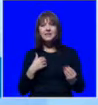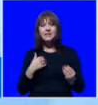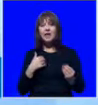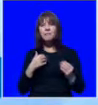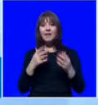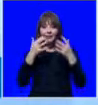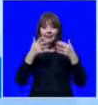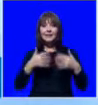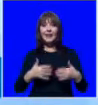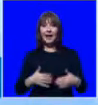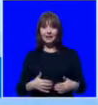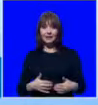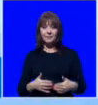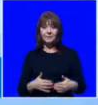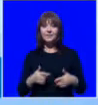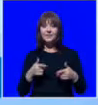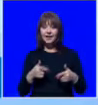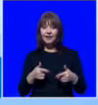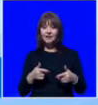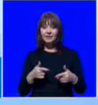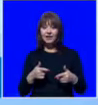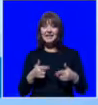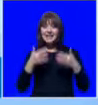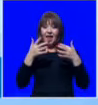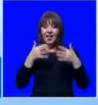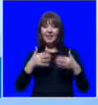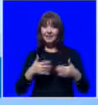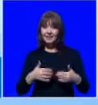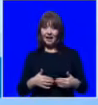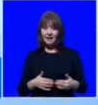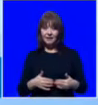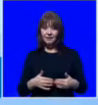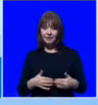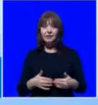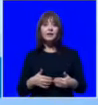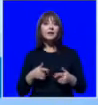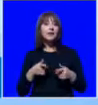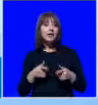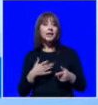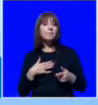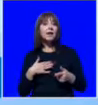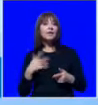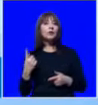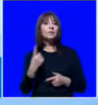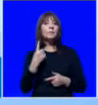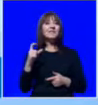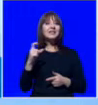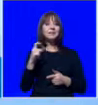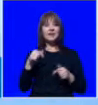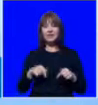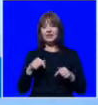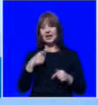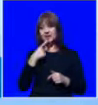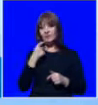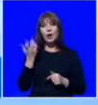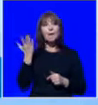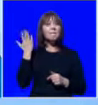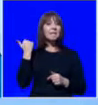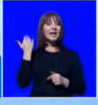данни. Тази база данни с облагаемите и необлагаемите доходи на хората я има от 1 септември тая година. При това